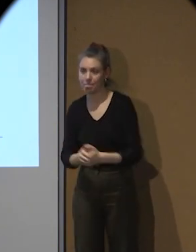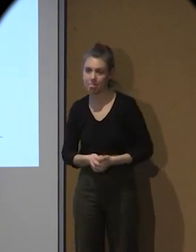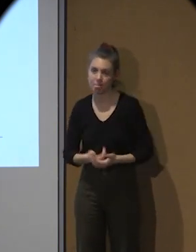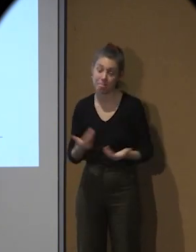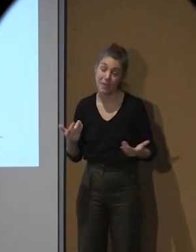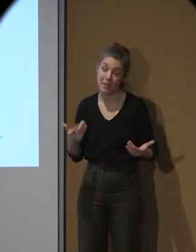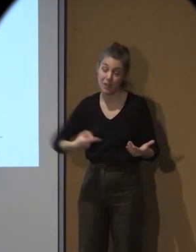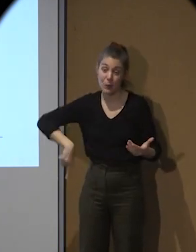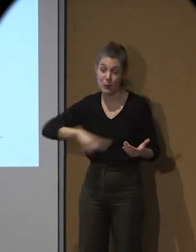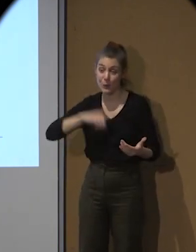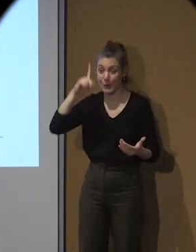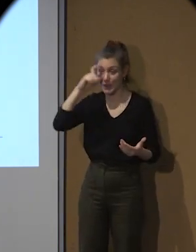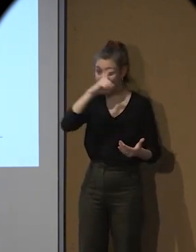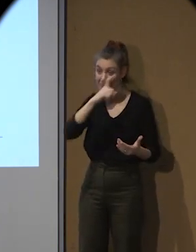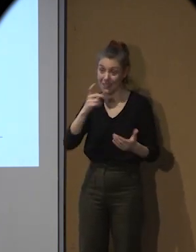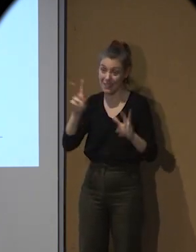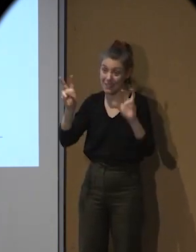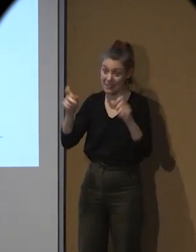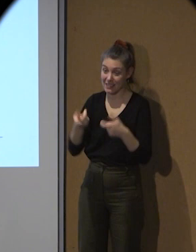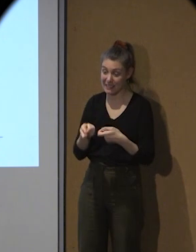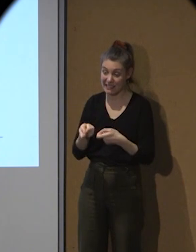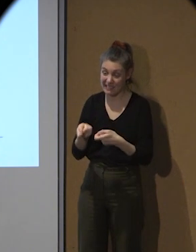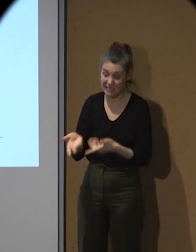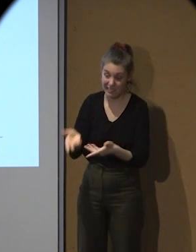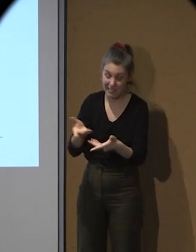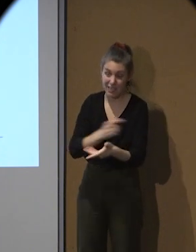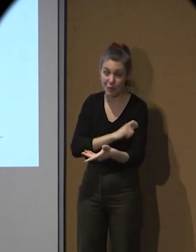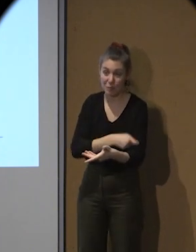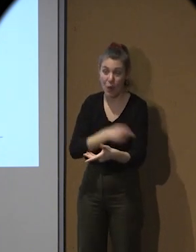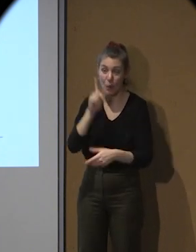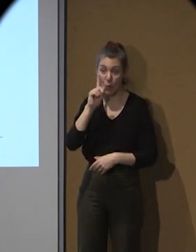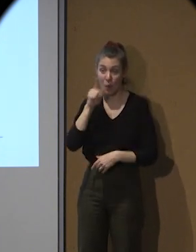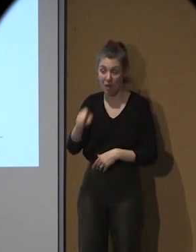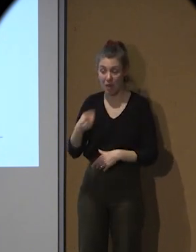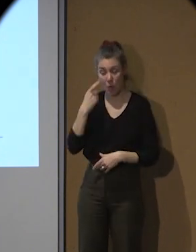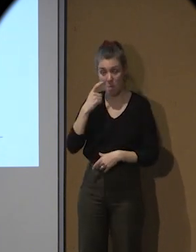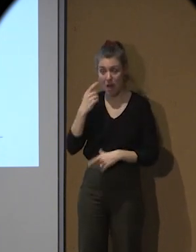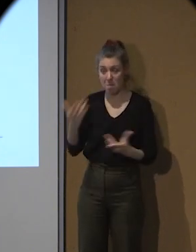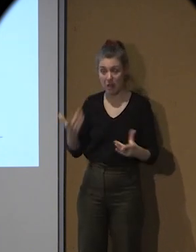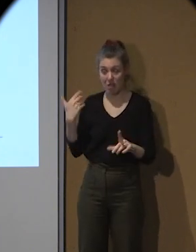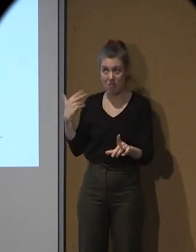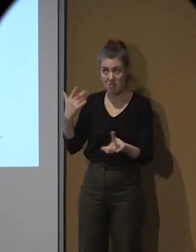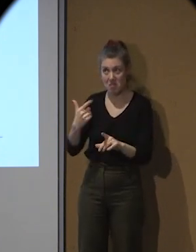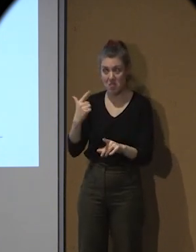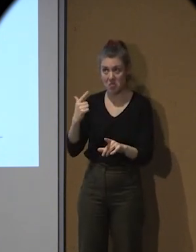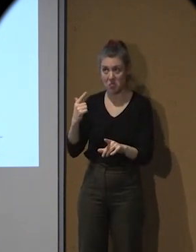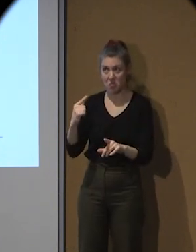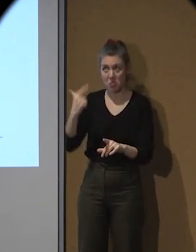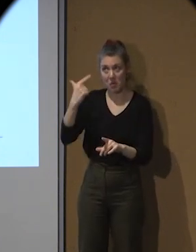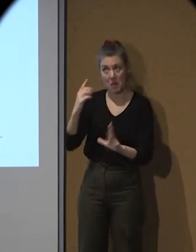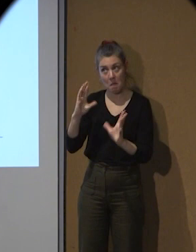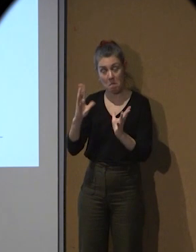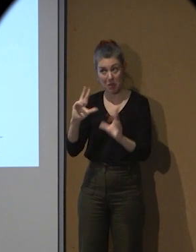c'est difficile de faire passer le message parce qu'on a un glissement de 2 ou 3 générations là maintenant sur la dégradation de l'hygiène de